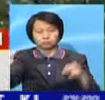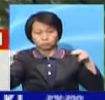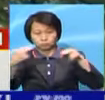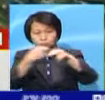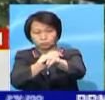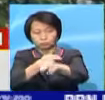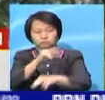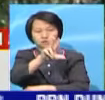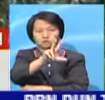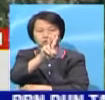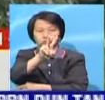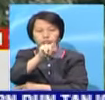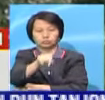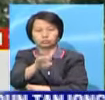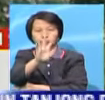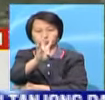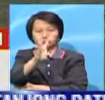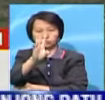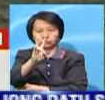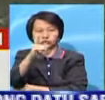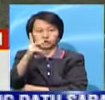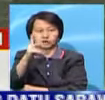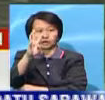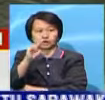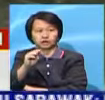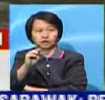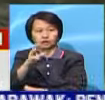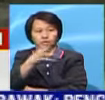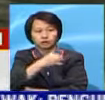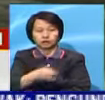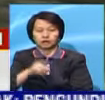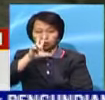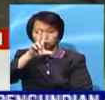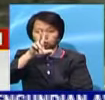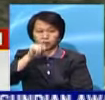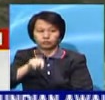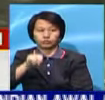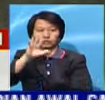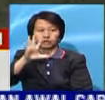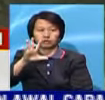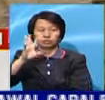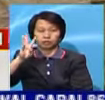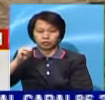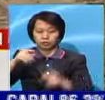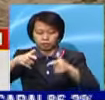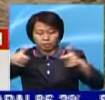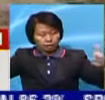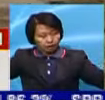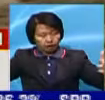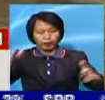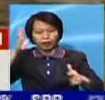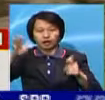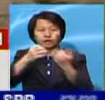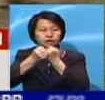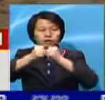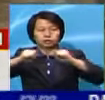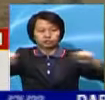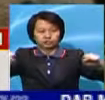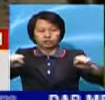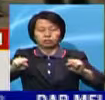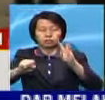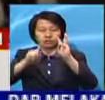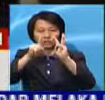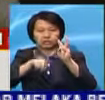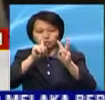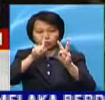sepanjang 32.77 km dan 3.5 meter lebar dijangka siap pada